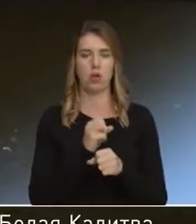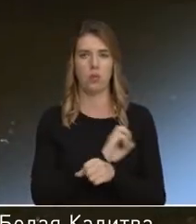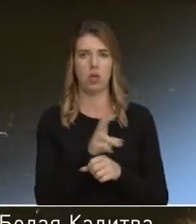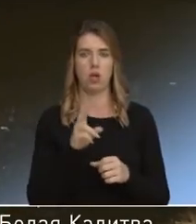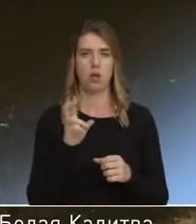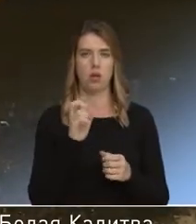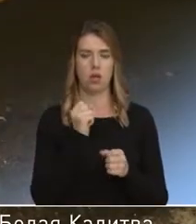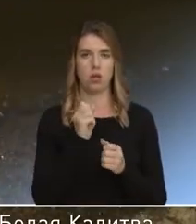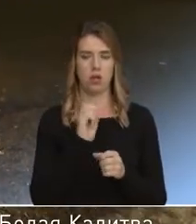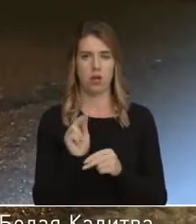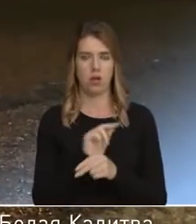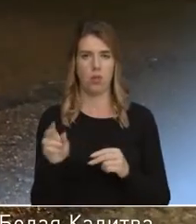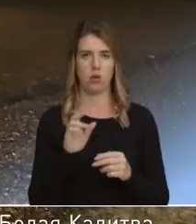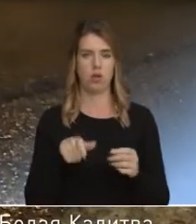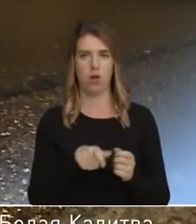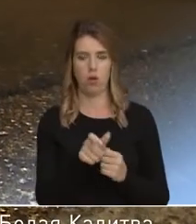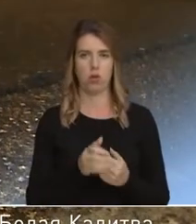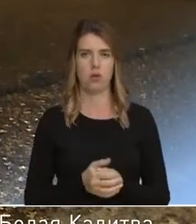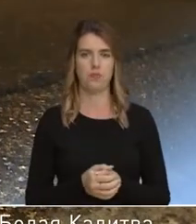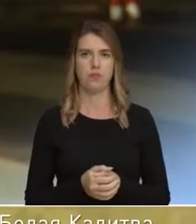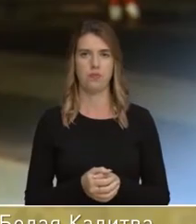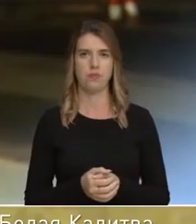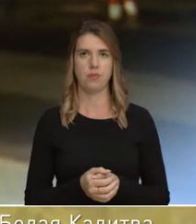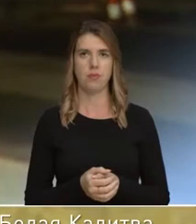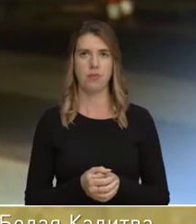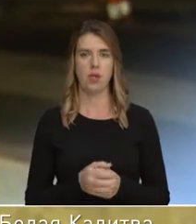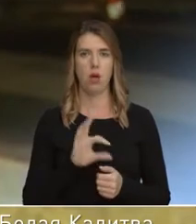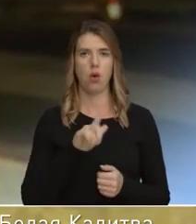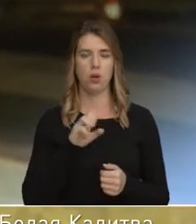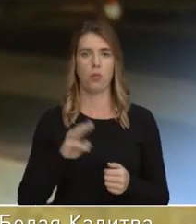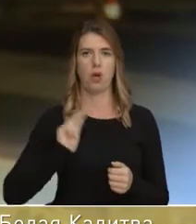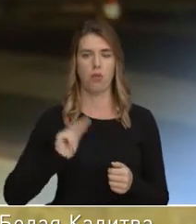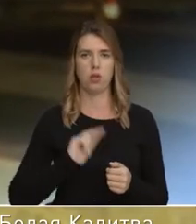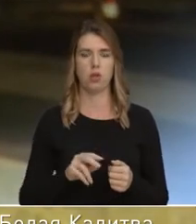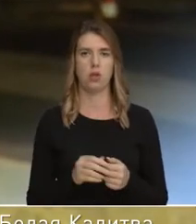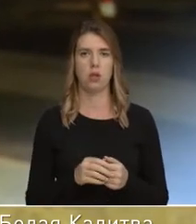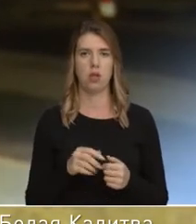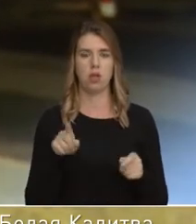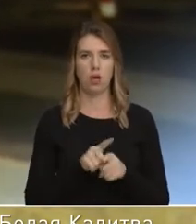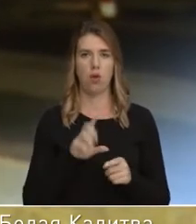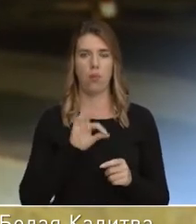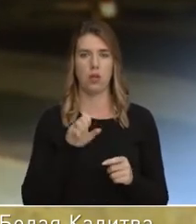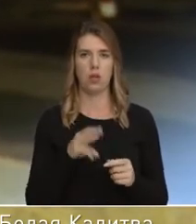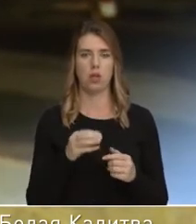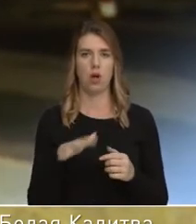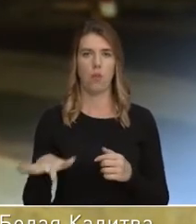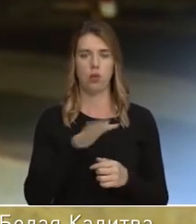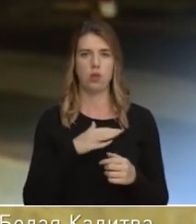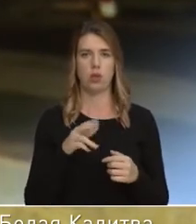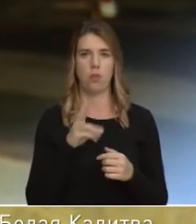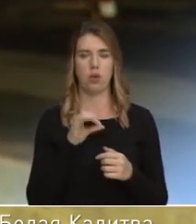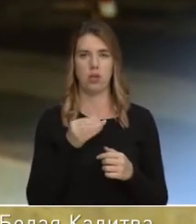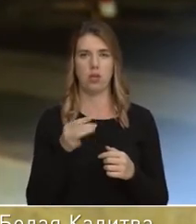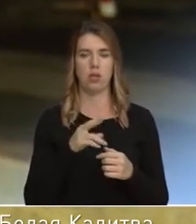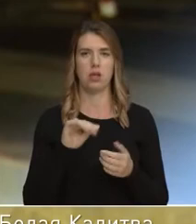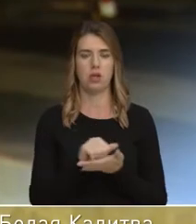обеспечено бесперебойное движение пассажирского транспорта. По объему работ на данном объекте площадь покрытия